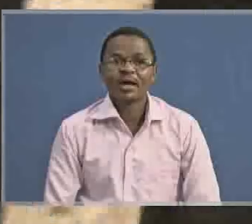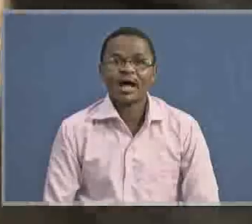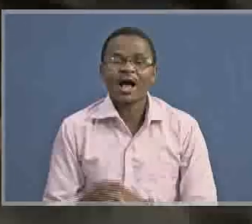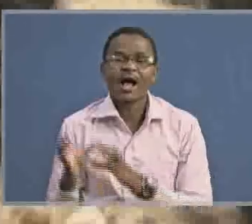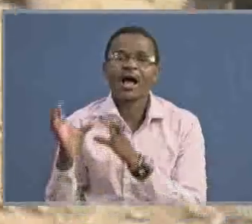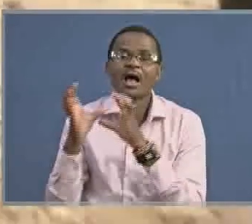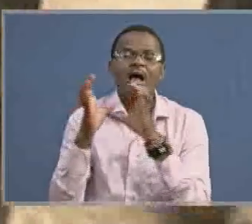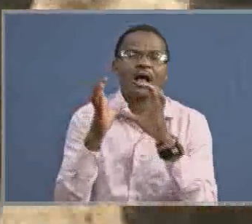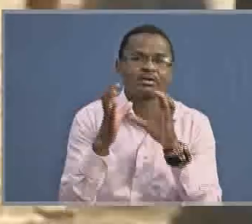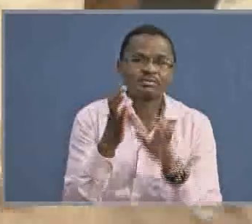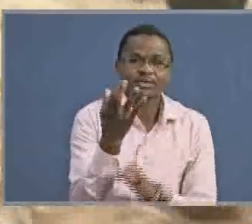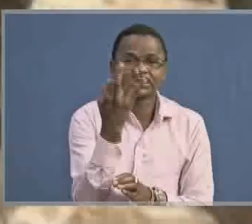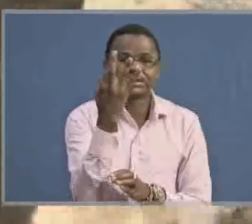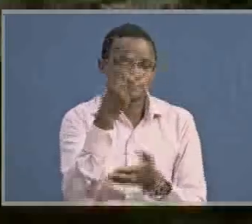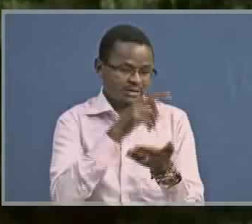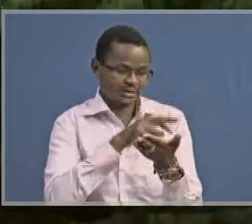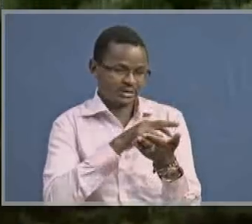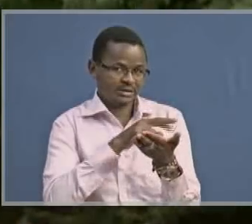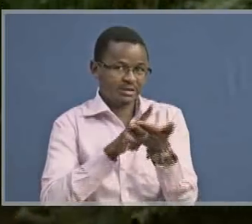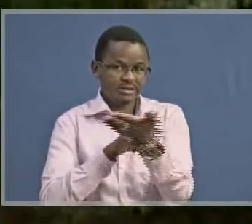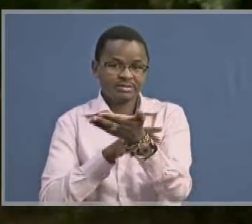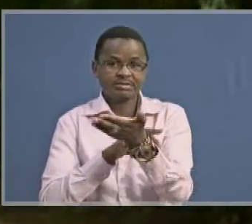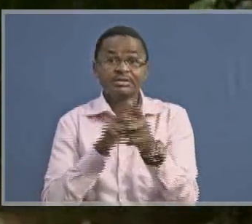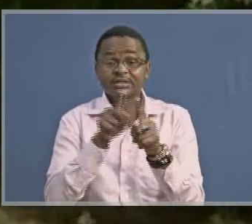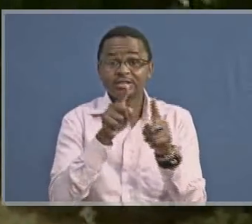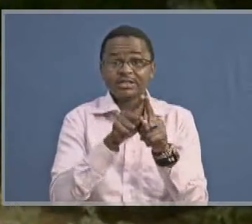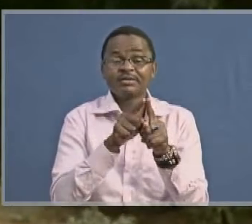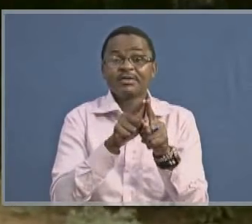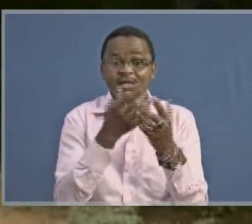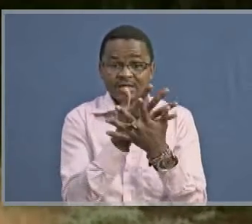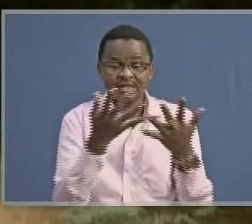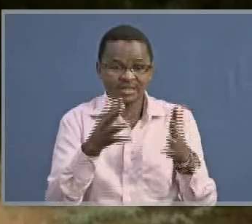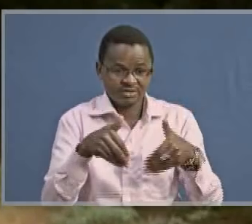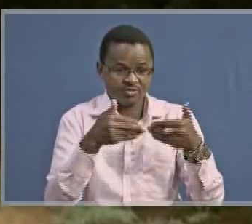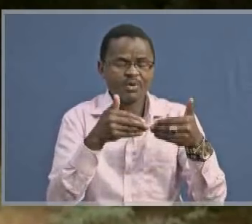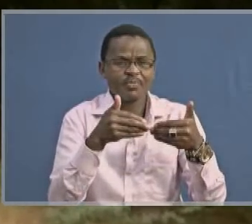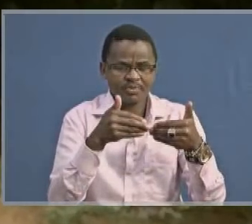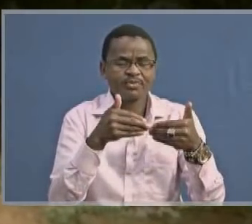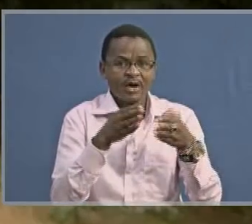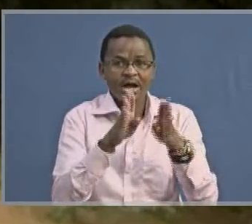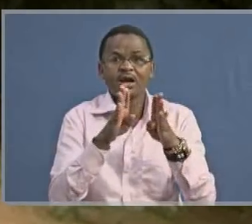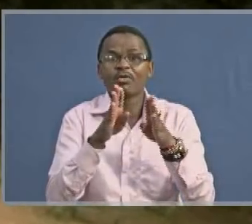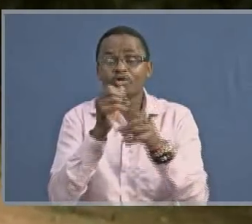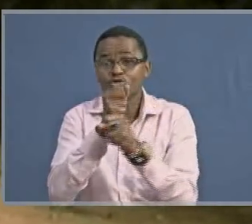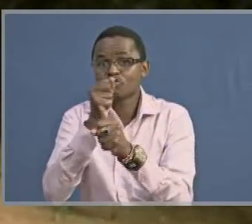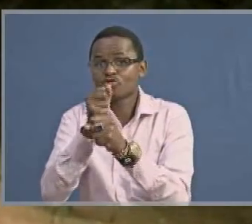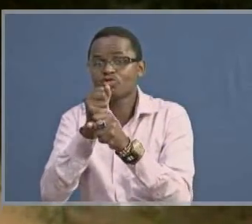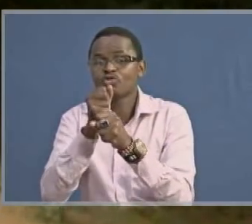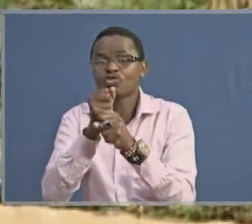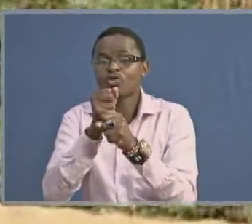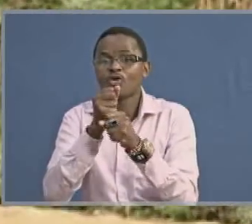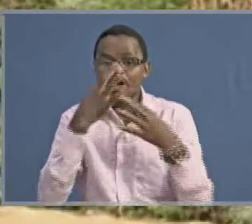Anawabeba kondoo watatu na zawadi maalum, mahari maalum yatakayompa idhini ya kufanya harusi siku